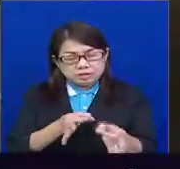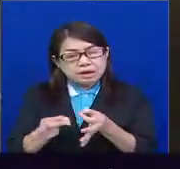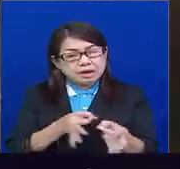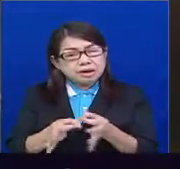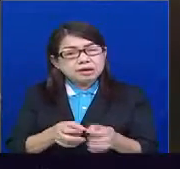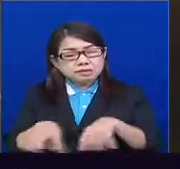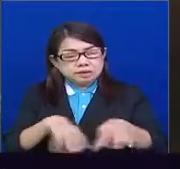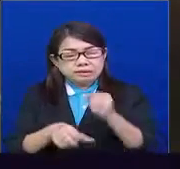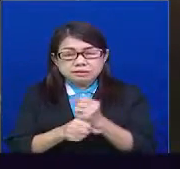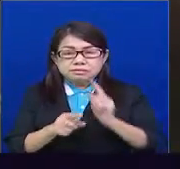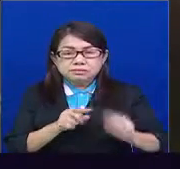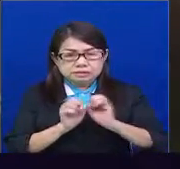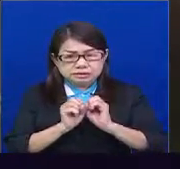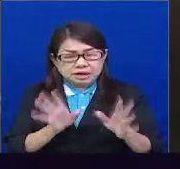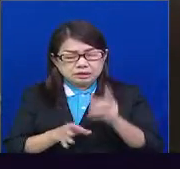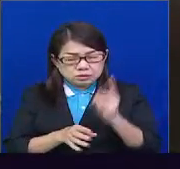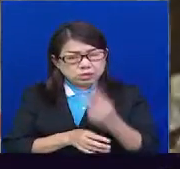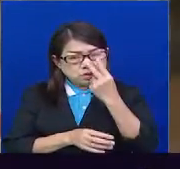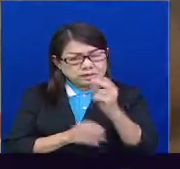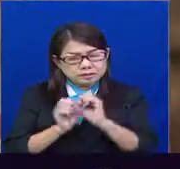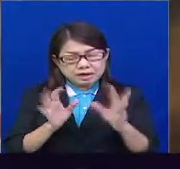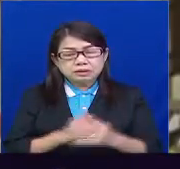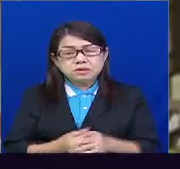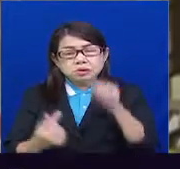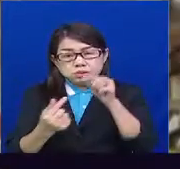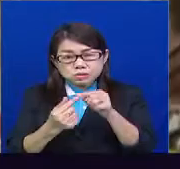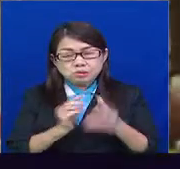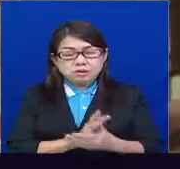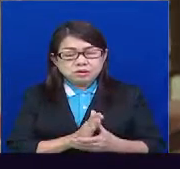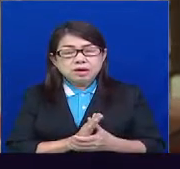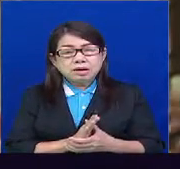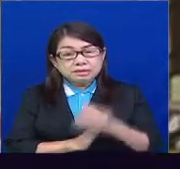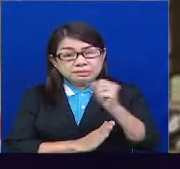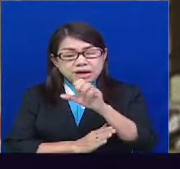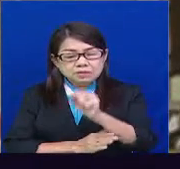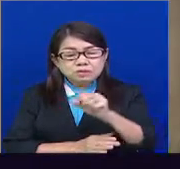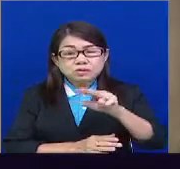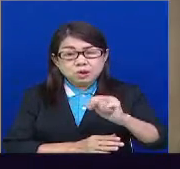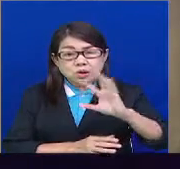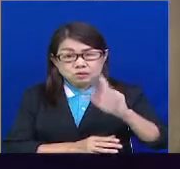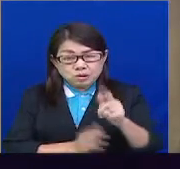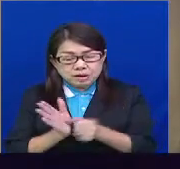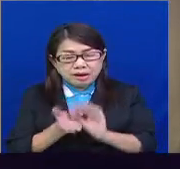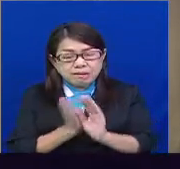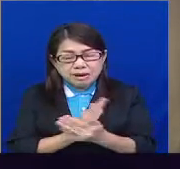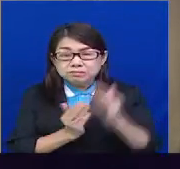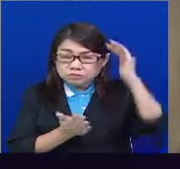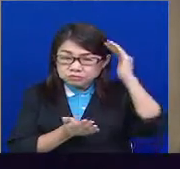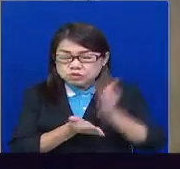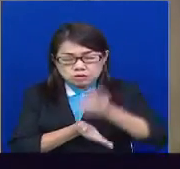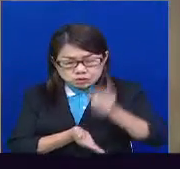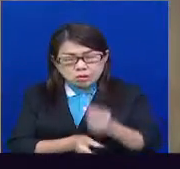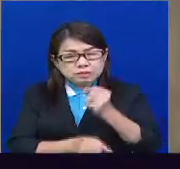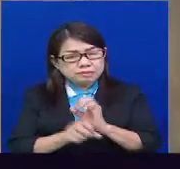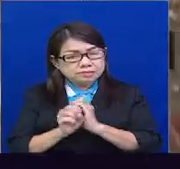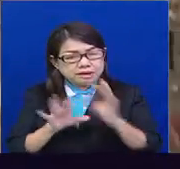ธรรมและสอดคล้องกับคณะกรรมการปฏิรูปตำรวจของสภานิติบัญญัติแห่งชาติโดยให้เห็นผลภายในปีนี้และ